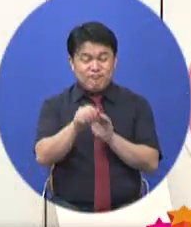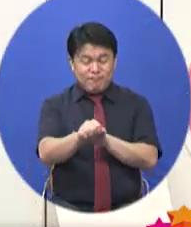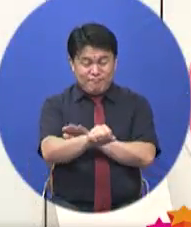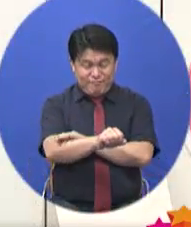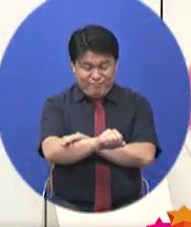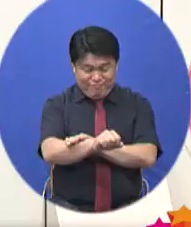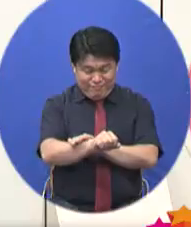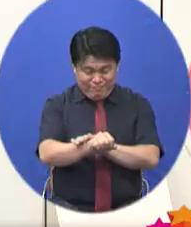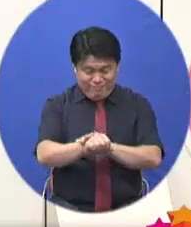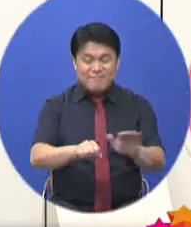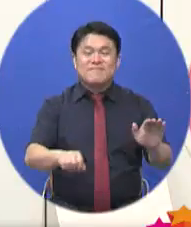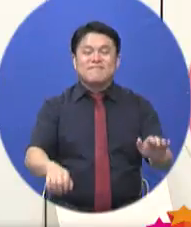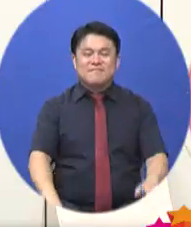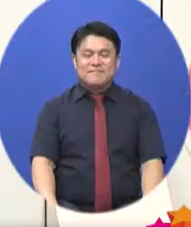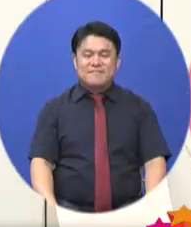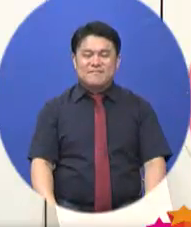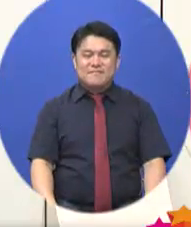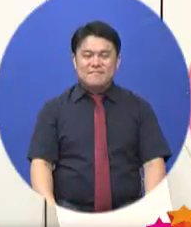잘하셨습니다.